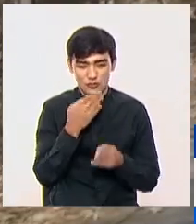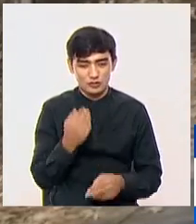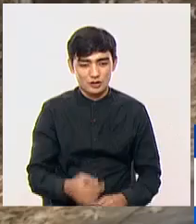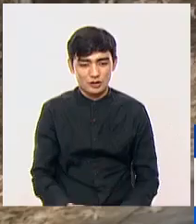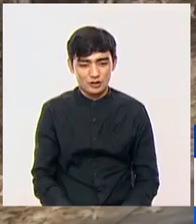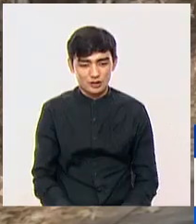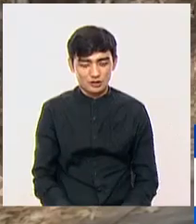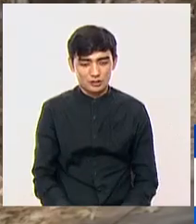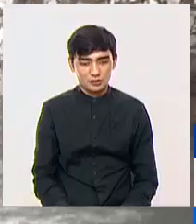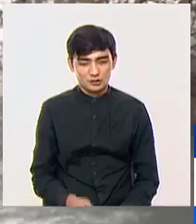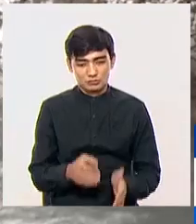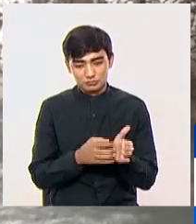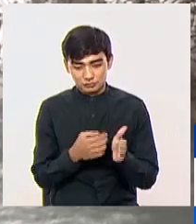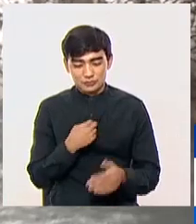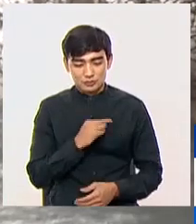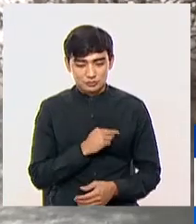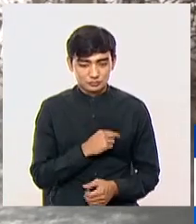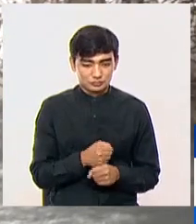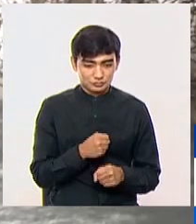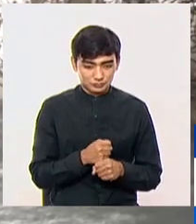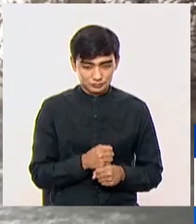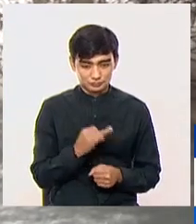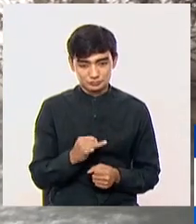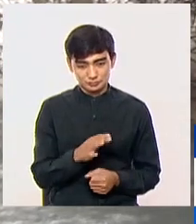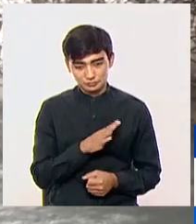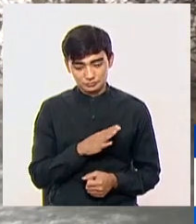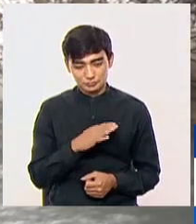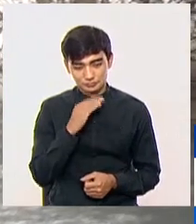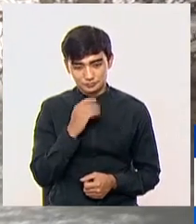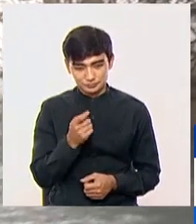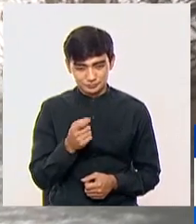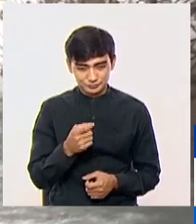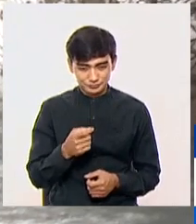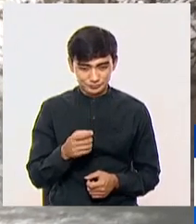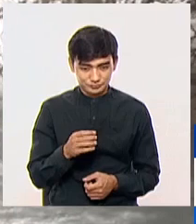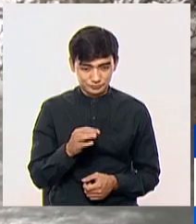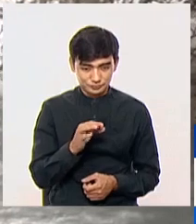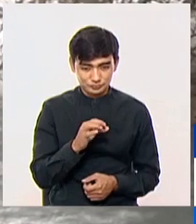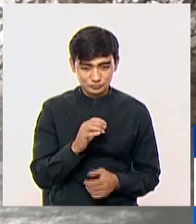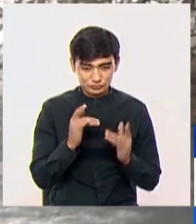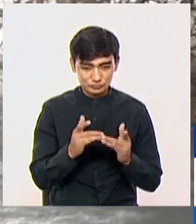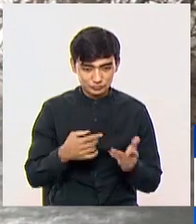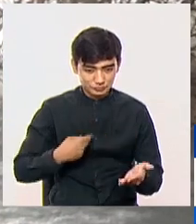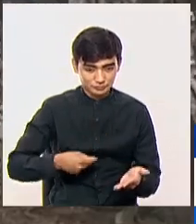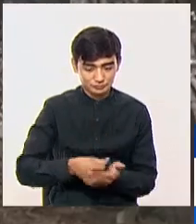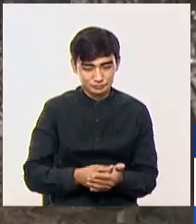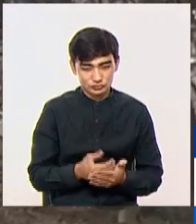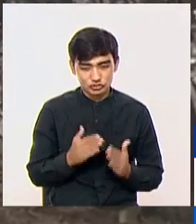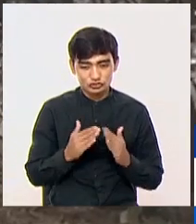хватит, ну, работа, подработка. Стипендий на мало что хватает, ну, больше, чем на снятие общаги, типа оплачивать на